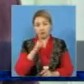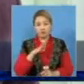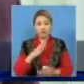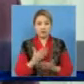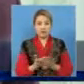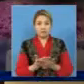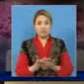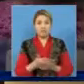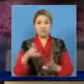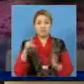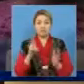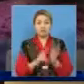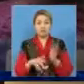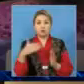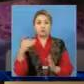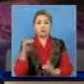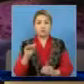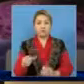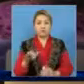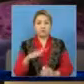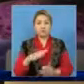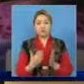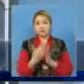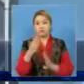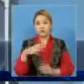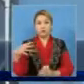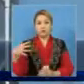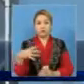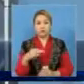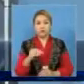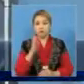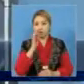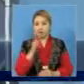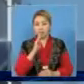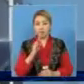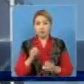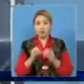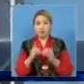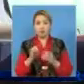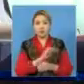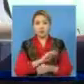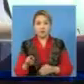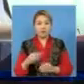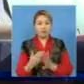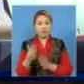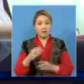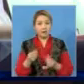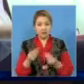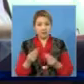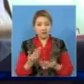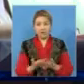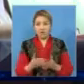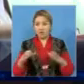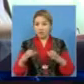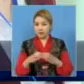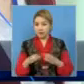яғни 83 мың теңге, ал ең жоғарғы ақы 4 мың айлық есептік көрсеткіш, ол 11 миллион теңгеден астам қаржы. Ал